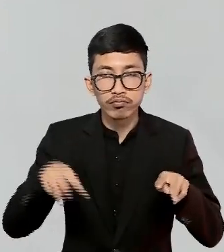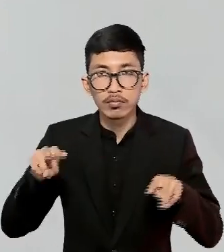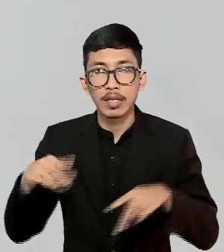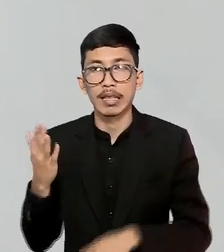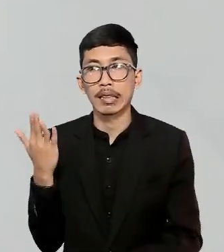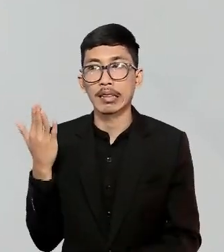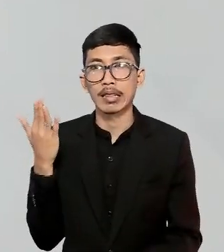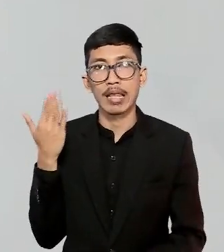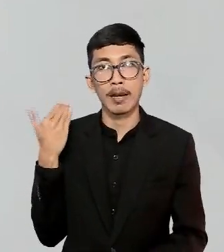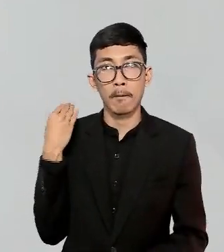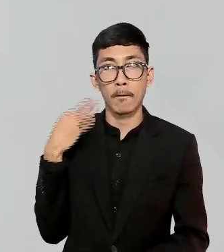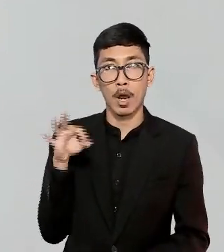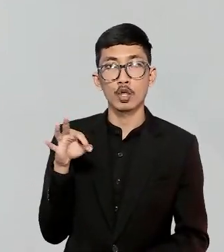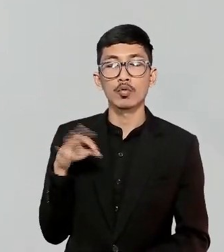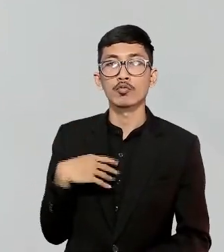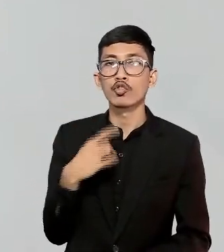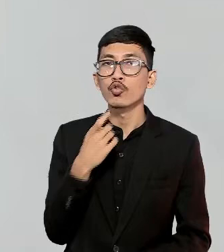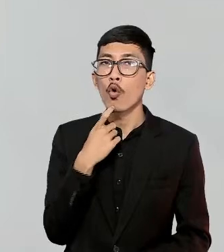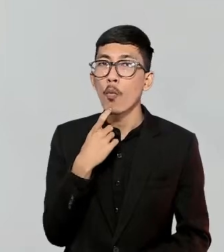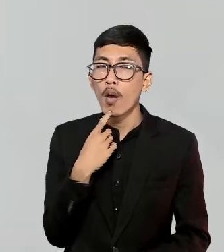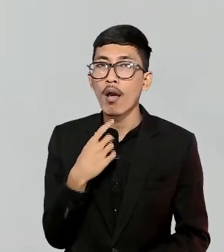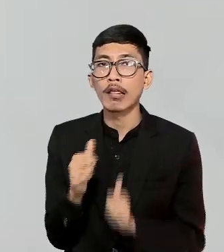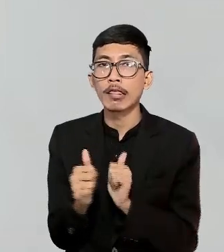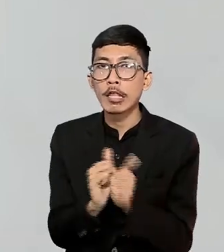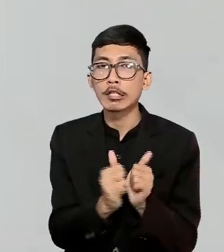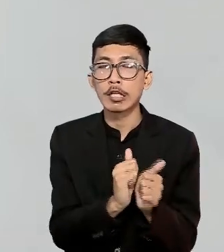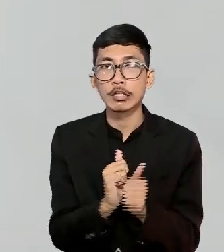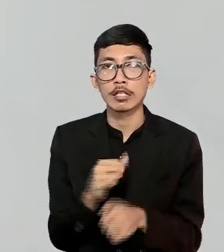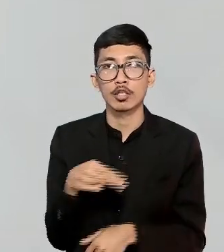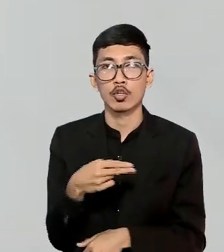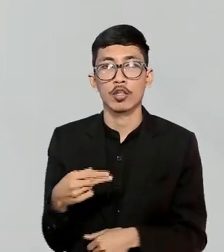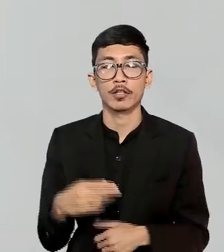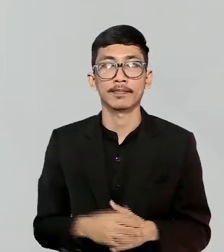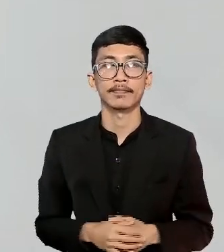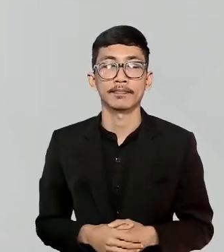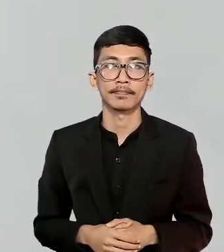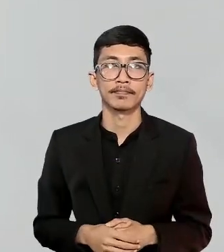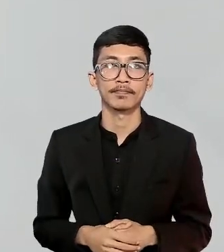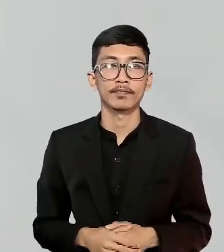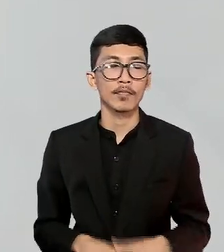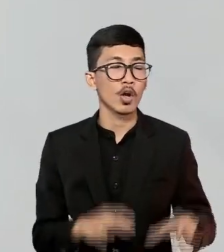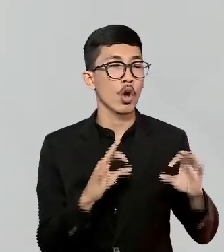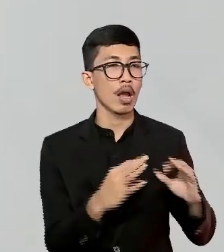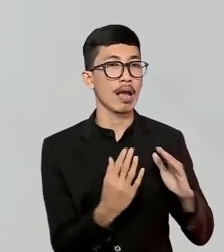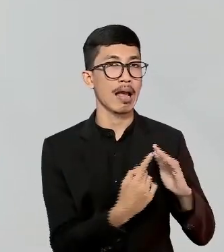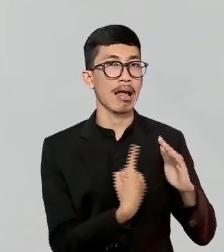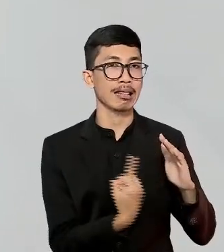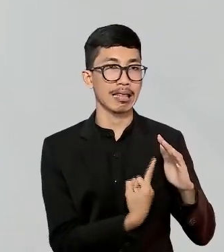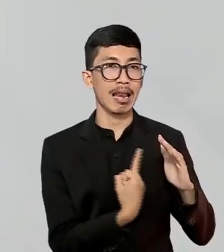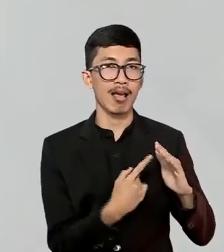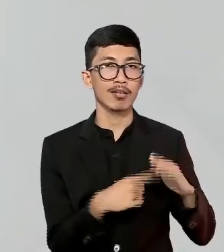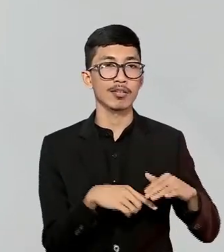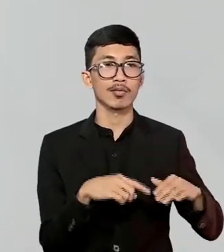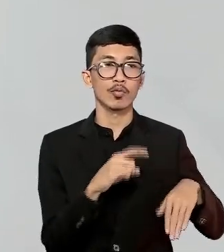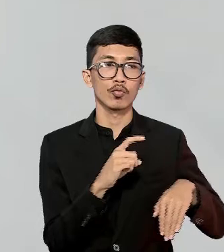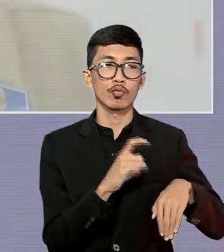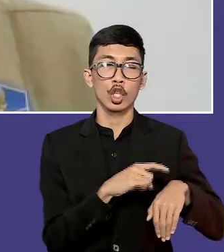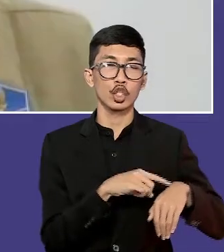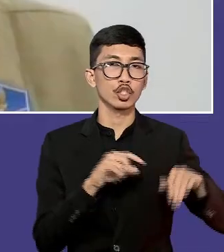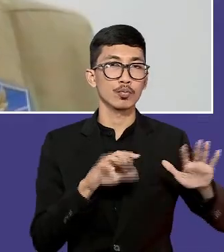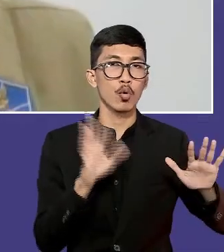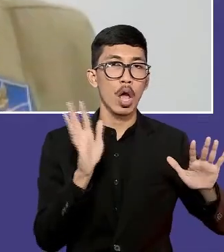tadi saya sedang mencoba berdiskusi dengan Devi dari Bali paket perawatan of aranthera menjadi 10 hari bagi warga negara asing atau warga